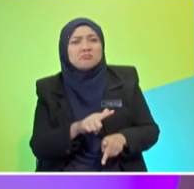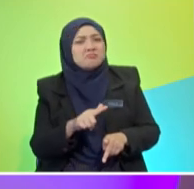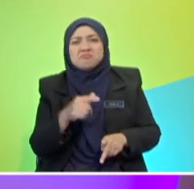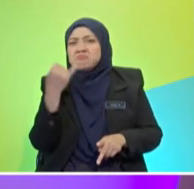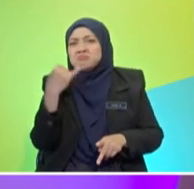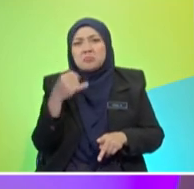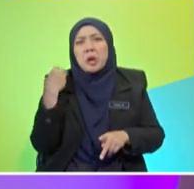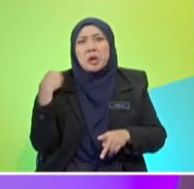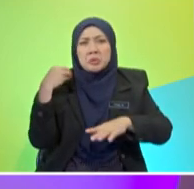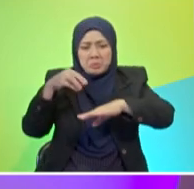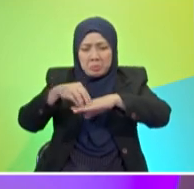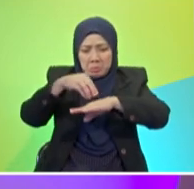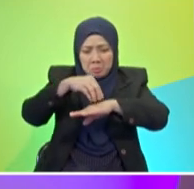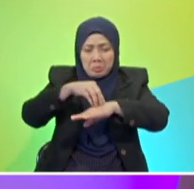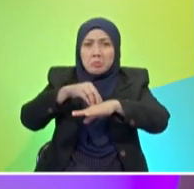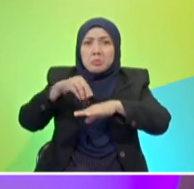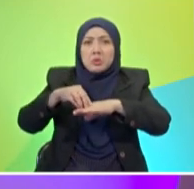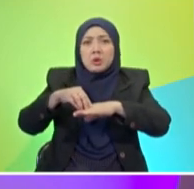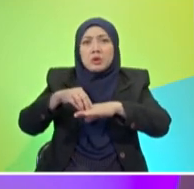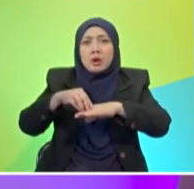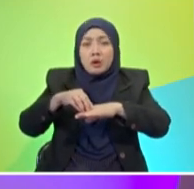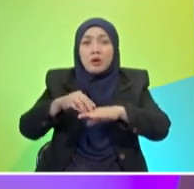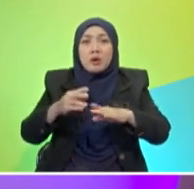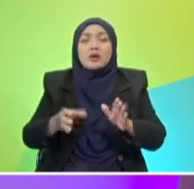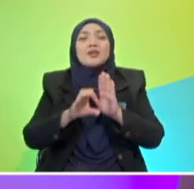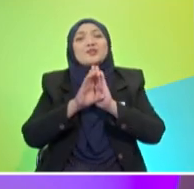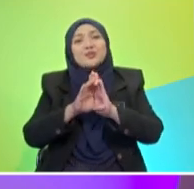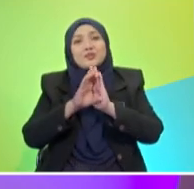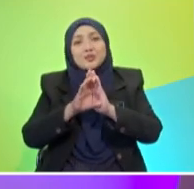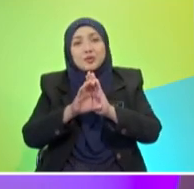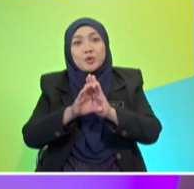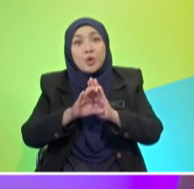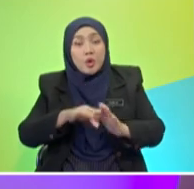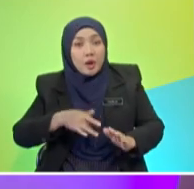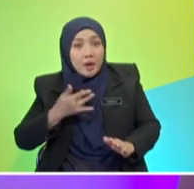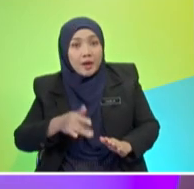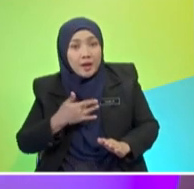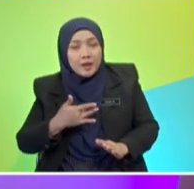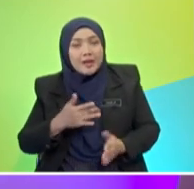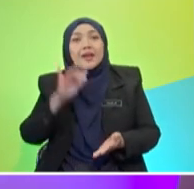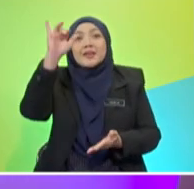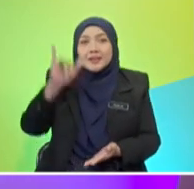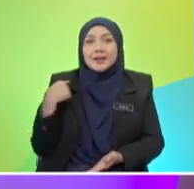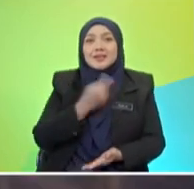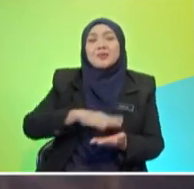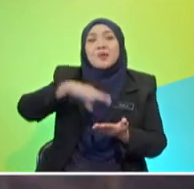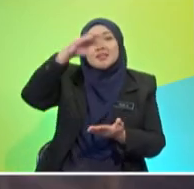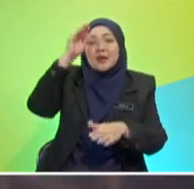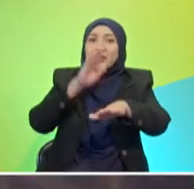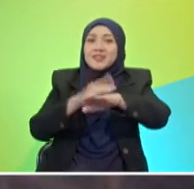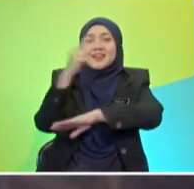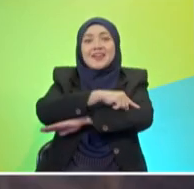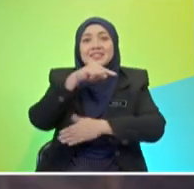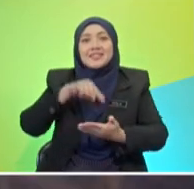tarikh lupun. Inilah dia contoh-contoh situasi ramalan yang kita belajar pada hari ini, Sean. Wow, menarik